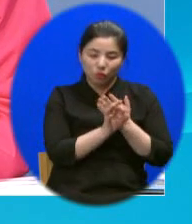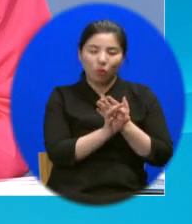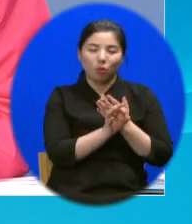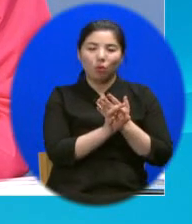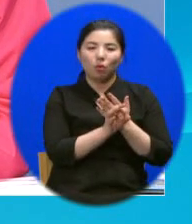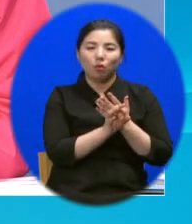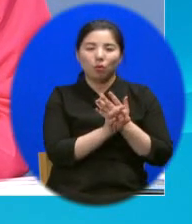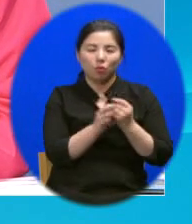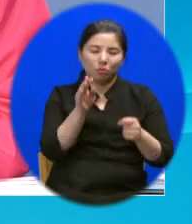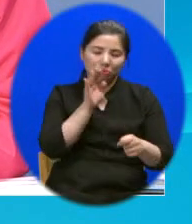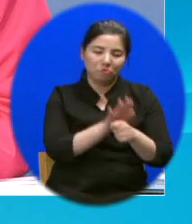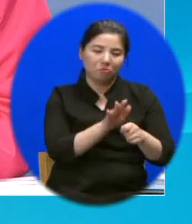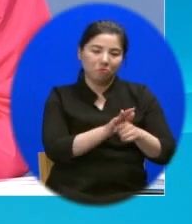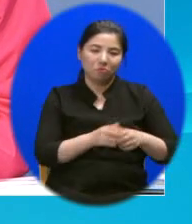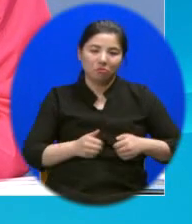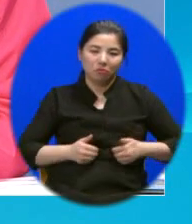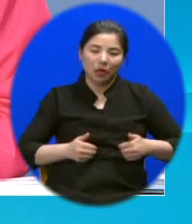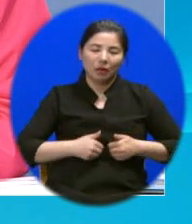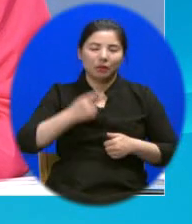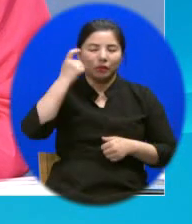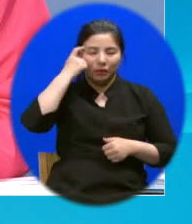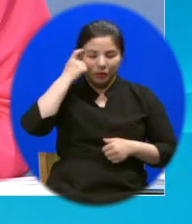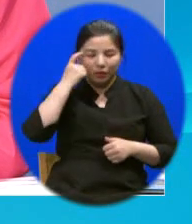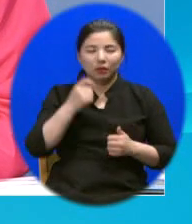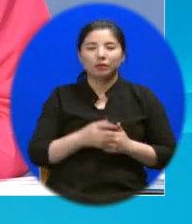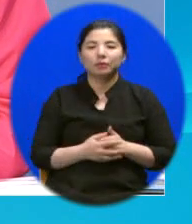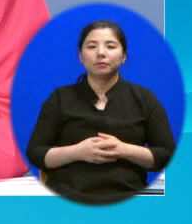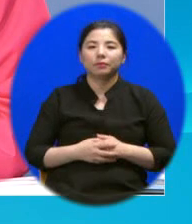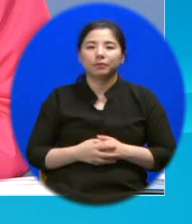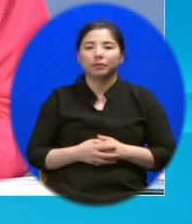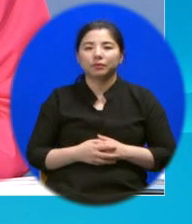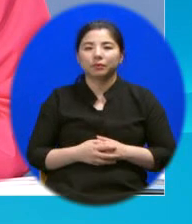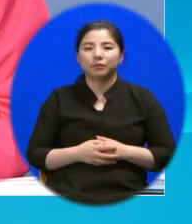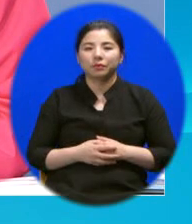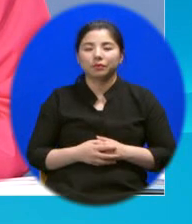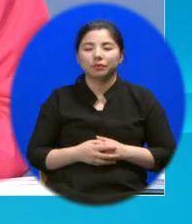뒷받침 해줘야 되지 않는가 라고 가는 것이 저의 생각입니다